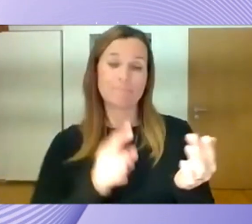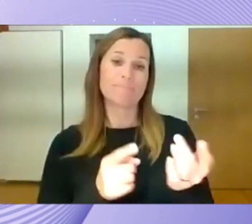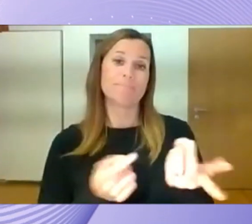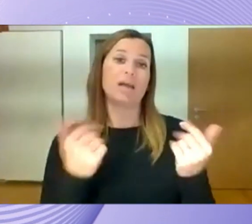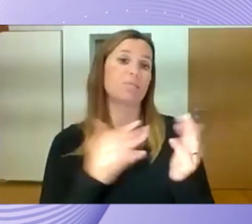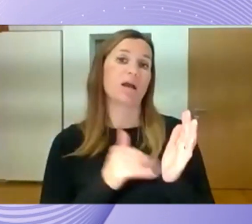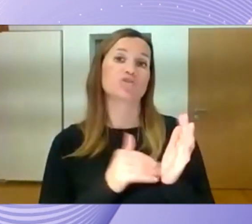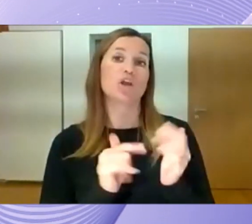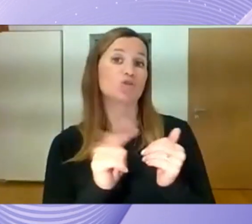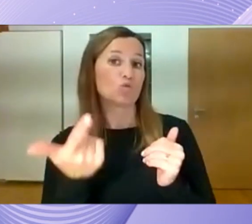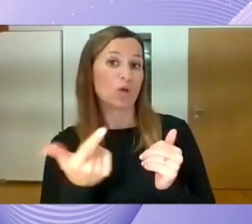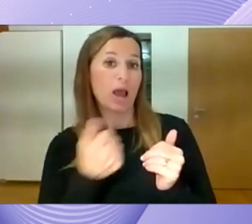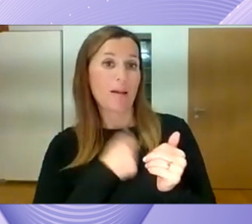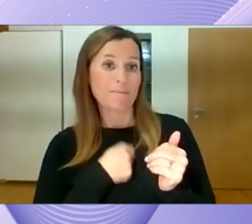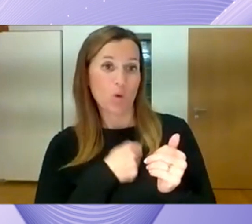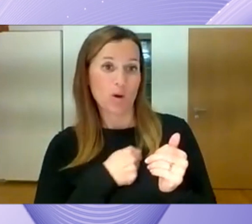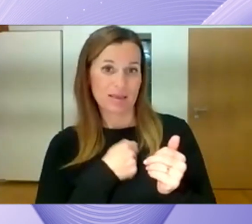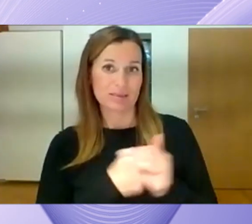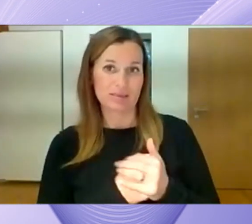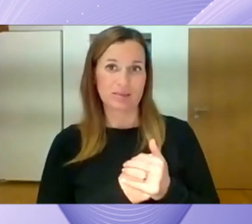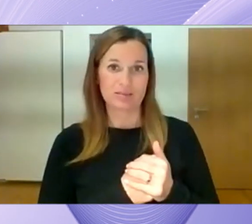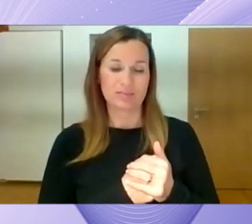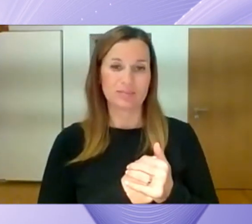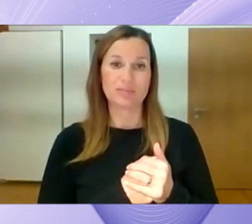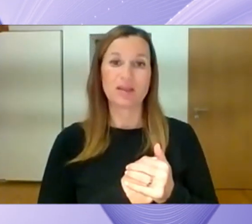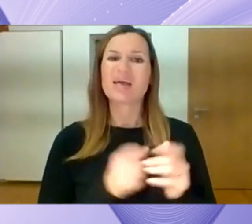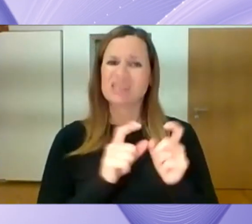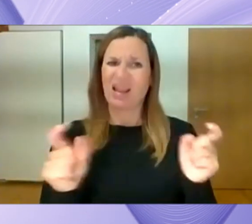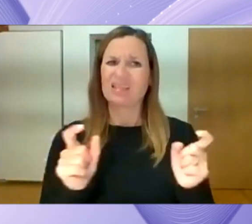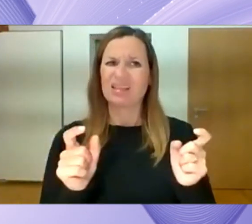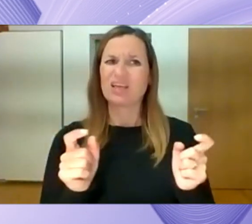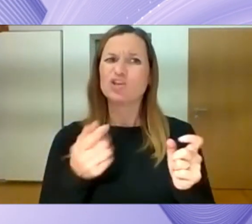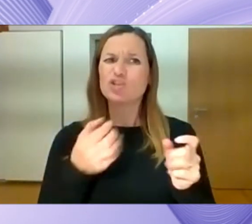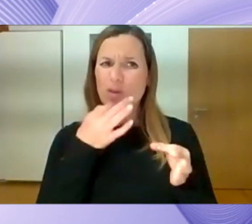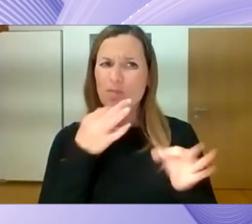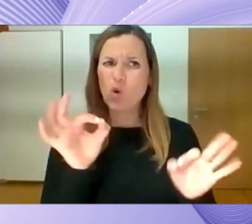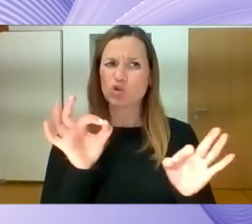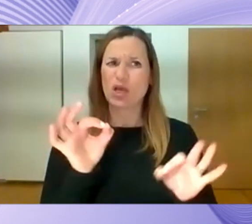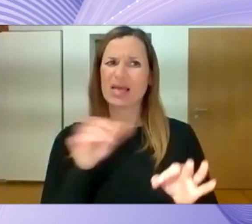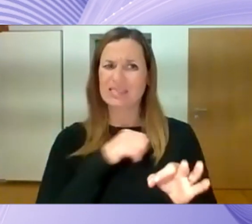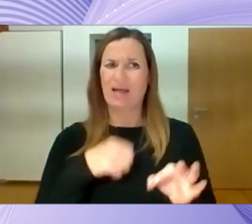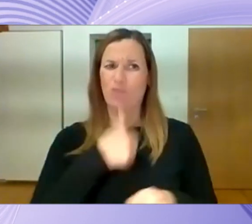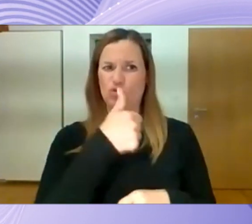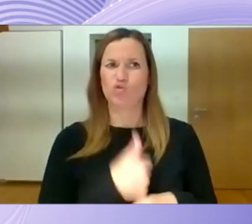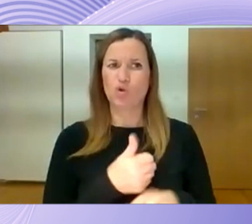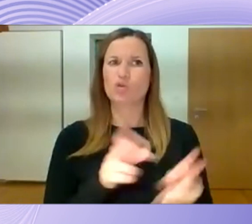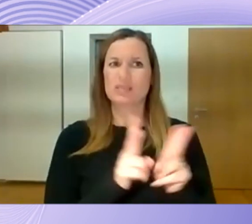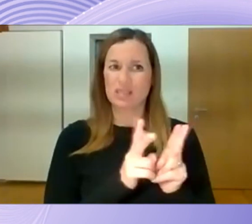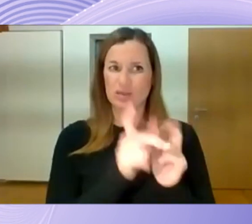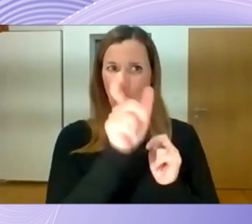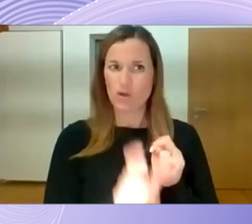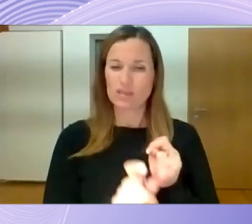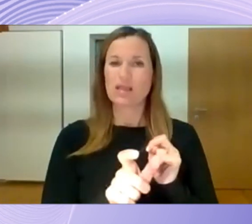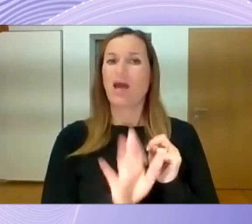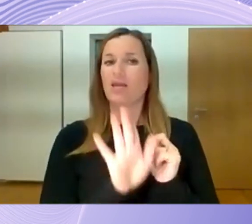druge bolezni. Z namenom čim boljše samostojnosti našega svojca in njegovega dobrega